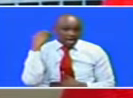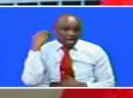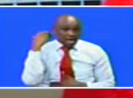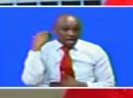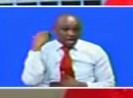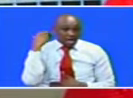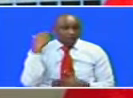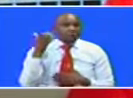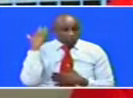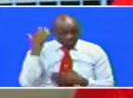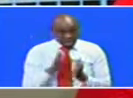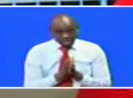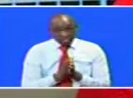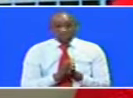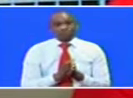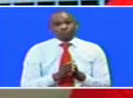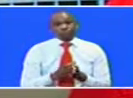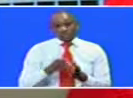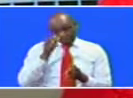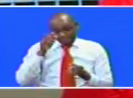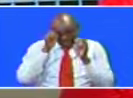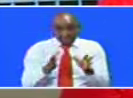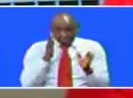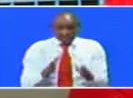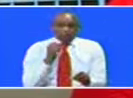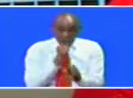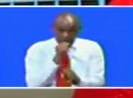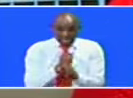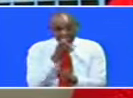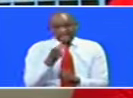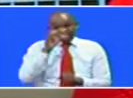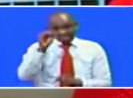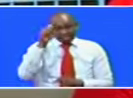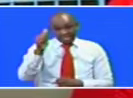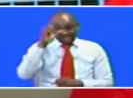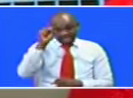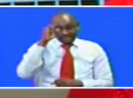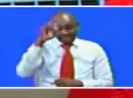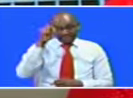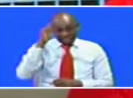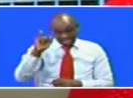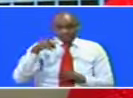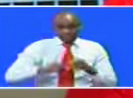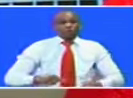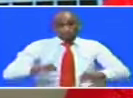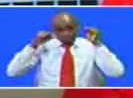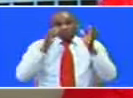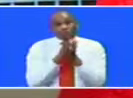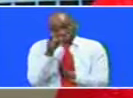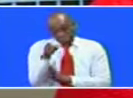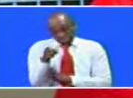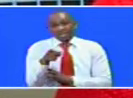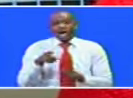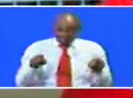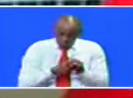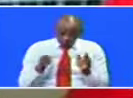aliyekuwa akisimamia ama afisa mkuu mtendaji wa Sasini ambaye anajulikana kama Moses Changuonyi, na vile vile